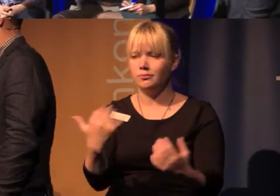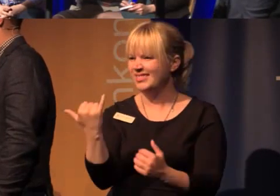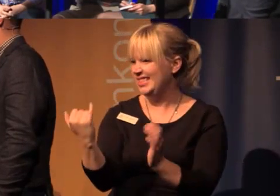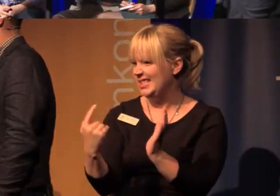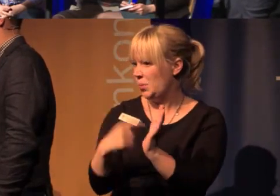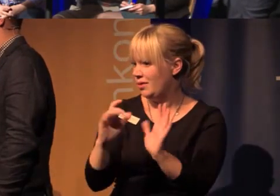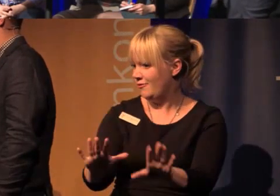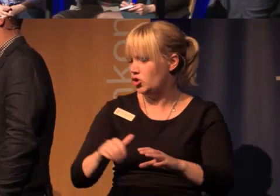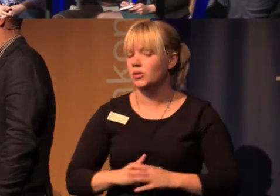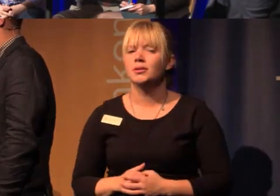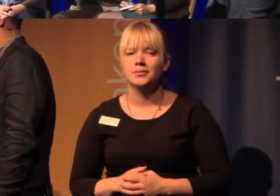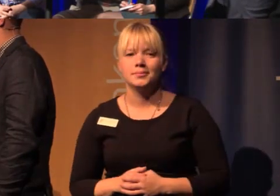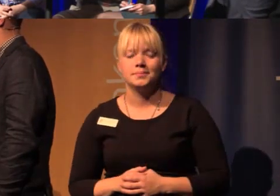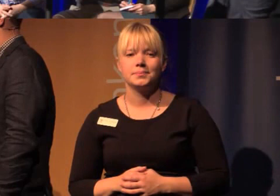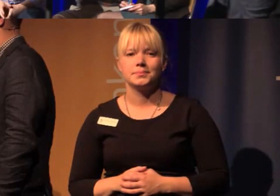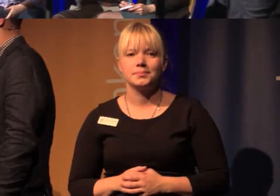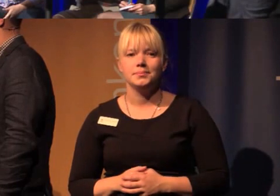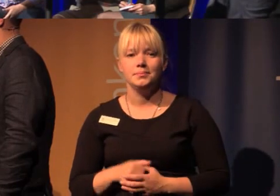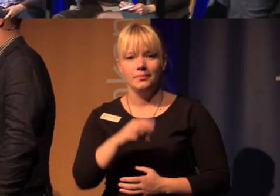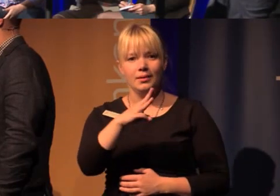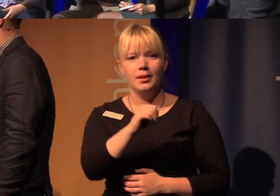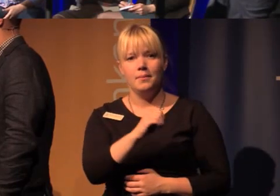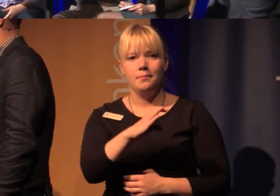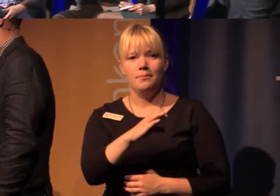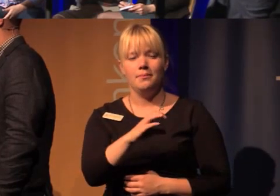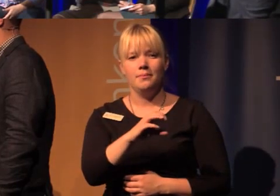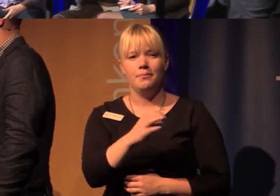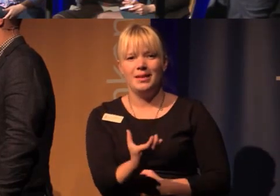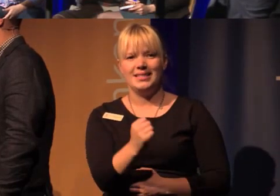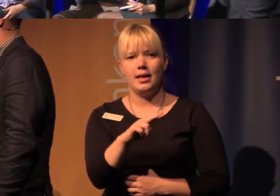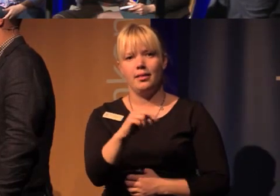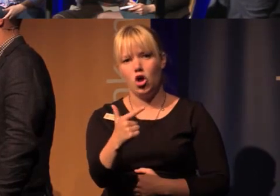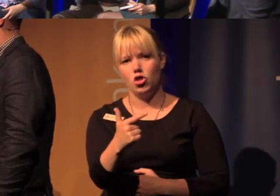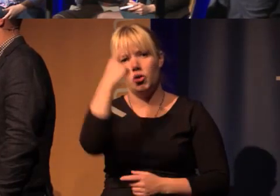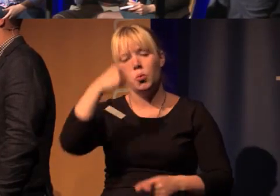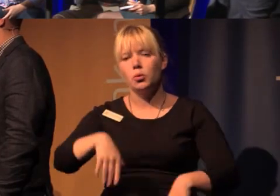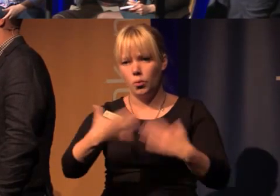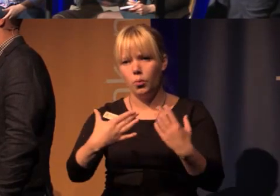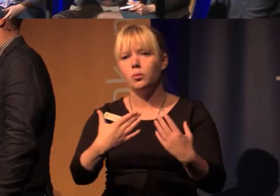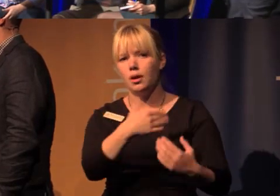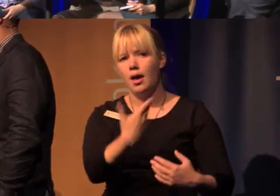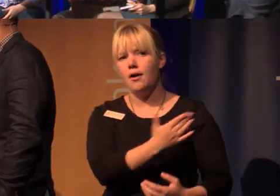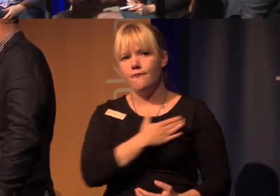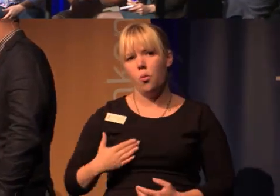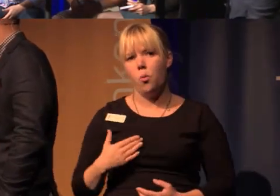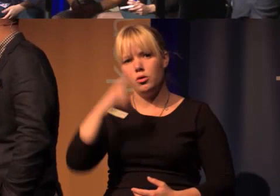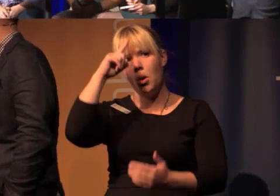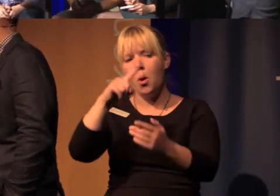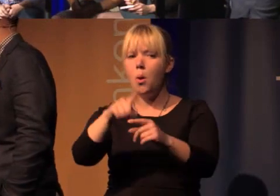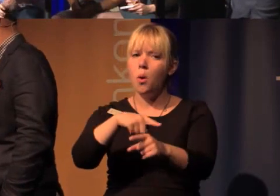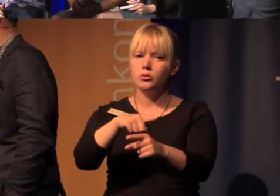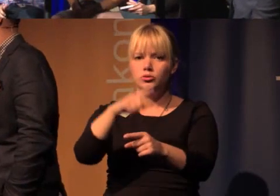10 sekunder kvar. Ja. Så en mecenatkultur är det långsiktiga målet för Liberala ungdomsförbundets